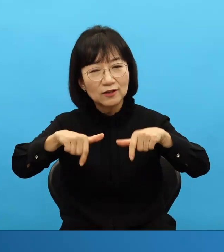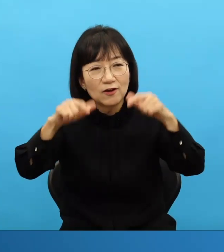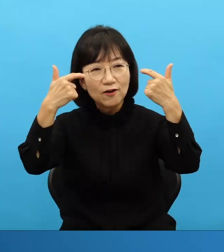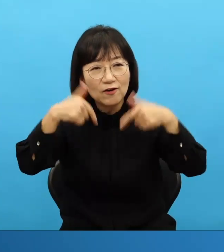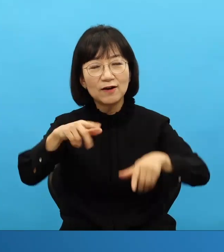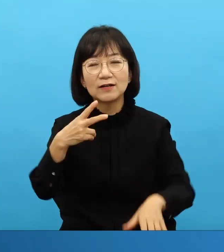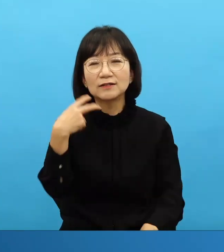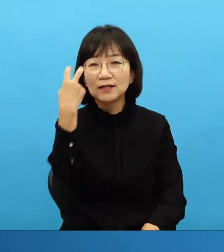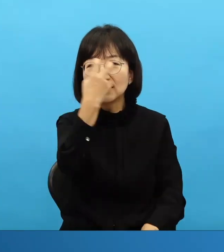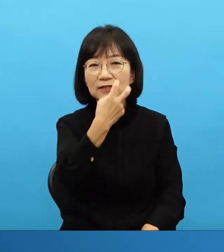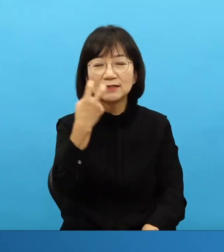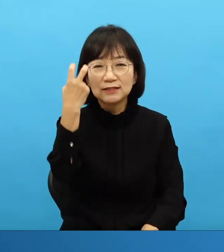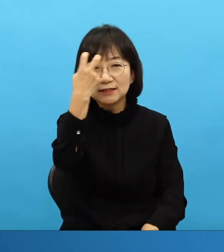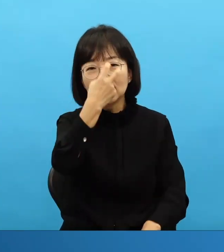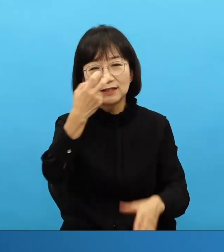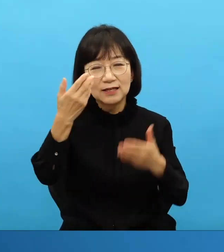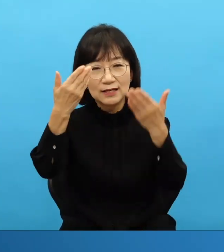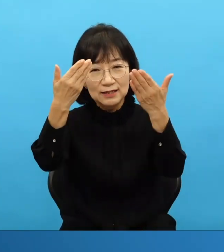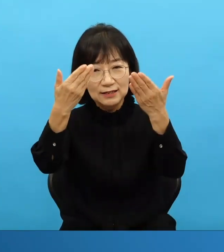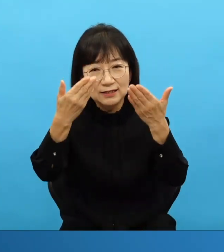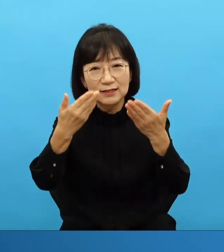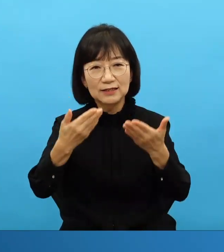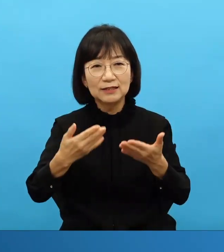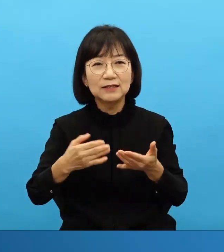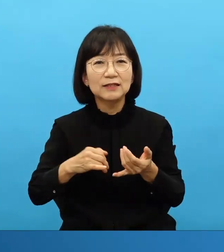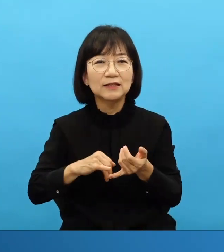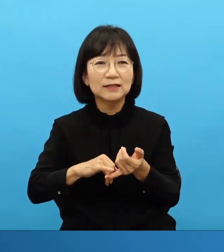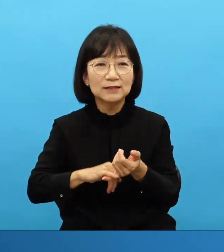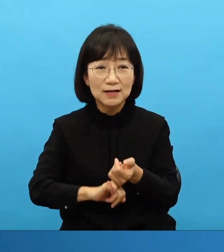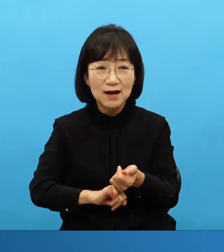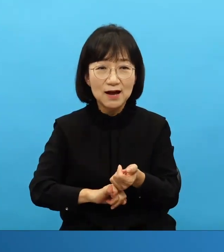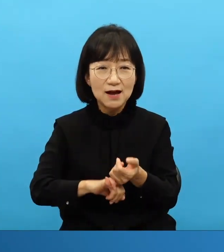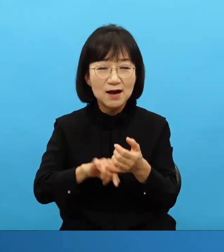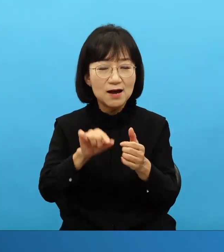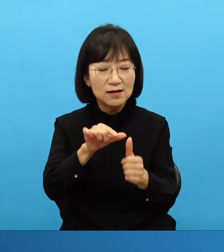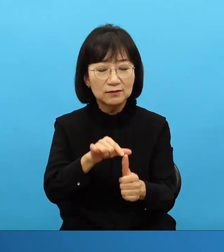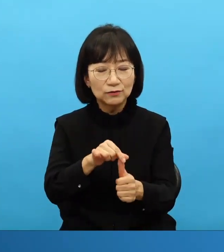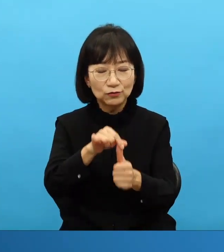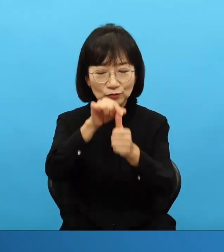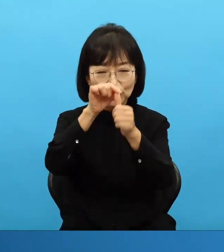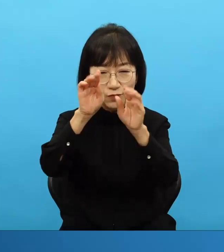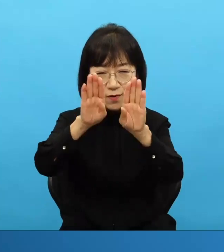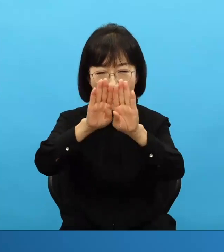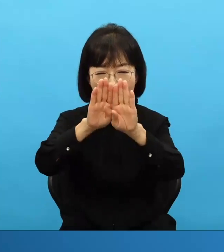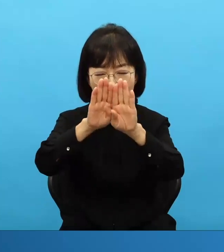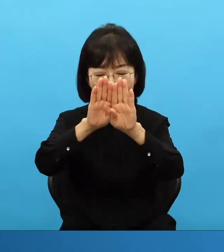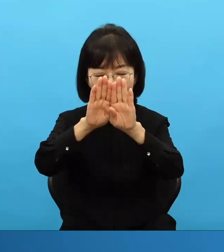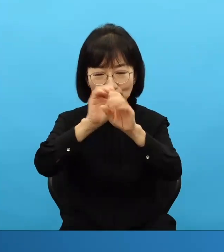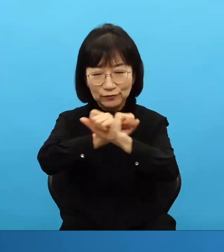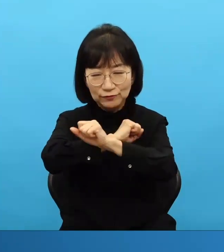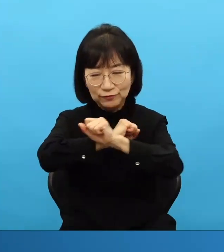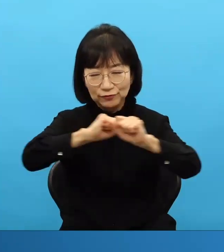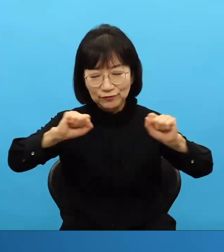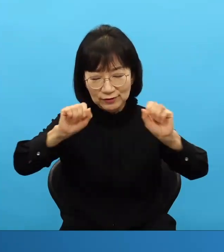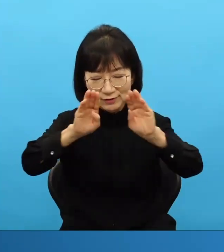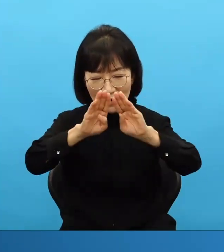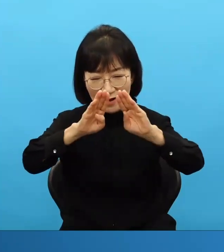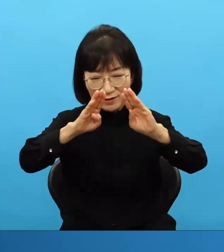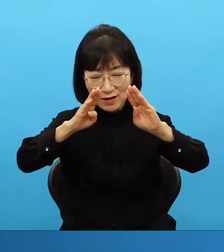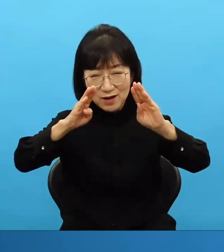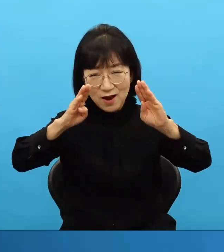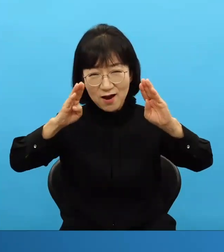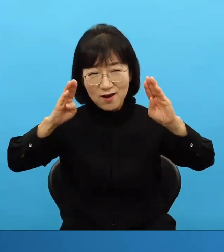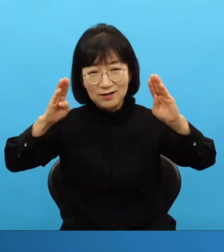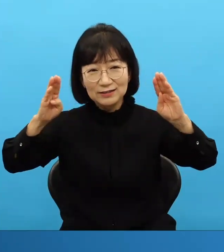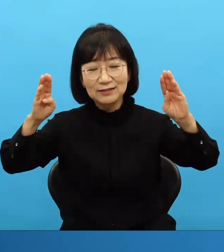주가 너 항상 지키리. 우리 박수 치면서 찬양합니다. 구원의 문은